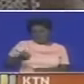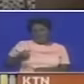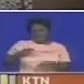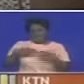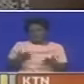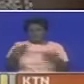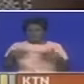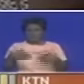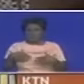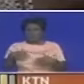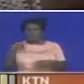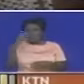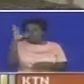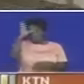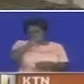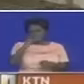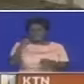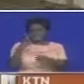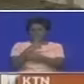labda hawajaenda high school.